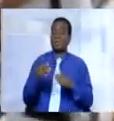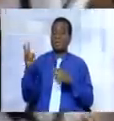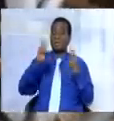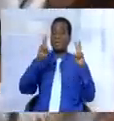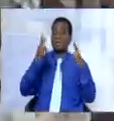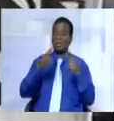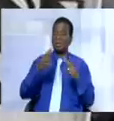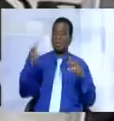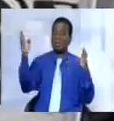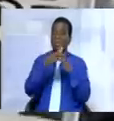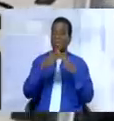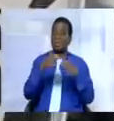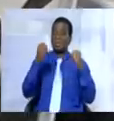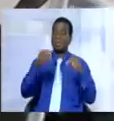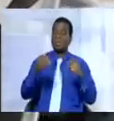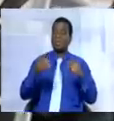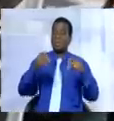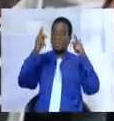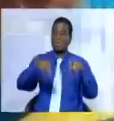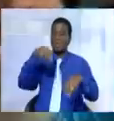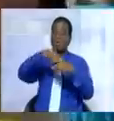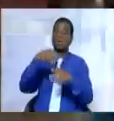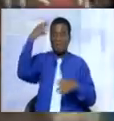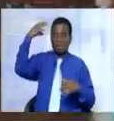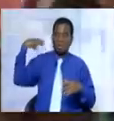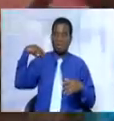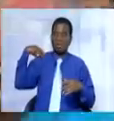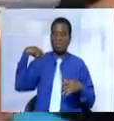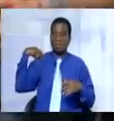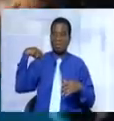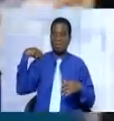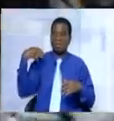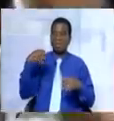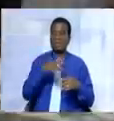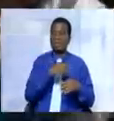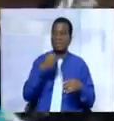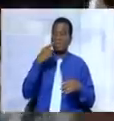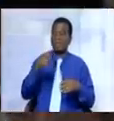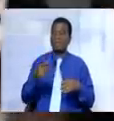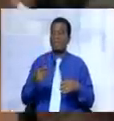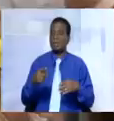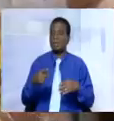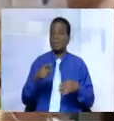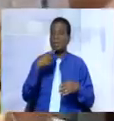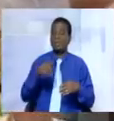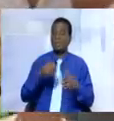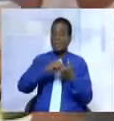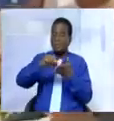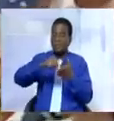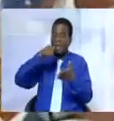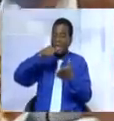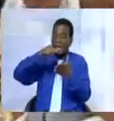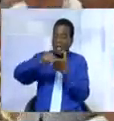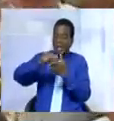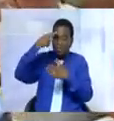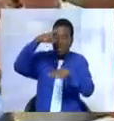manifestation réunissant des dizaines de milliers de personnes dans la capitale. Leopoldo López était sous le coup d'un mandat d'arrêt suite aux violences de